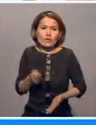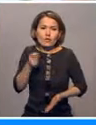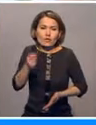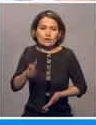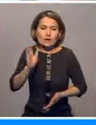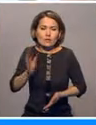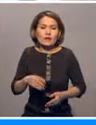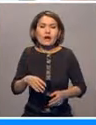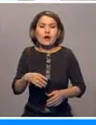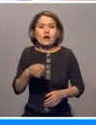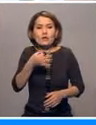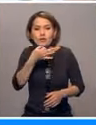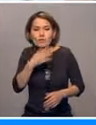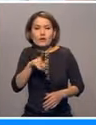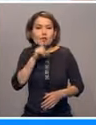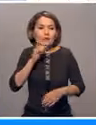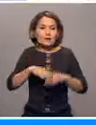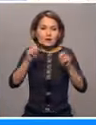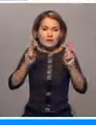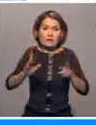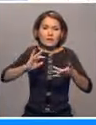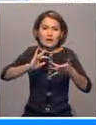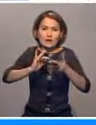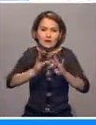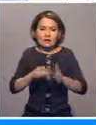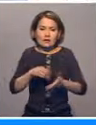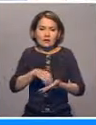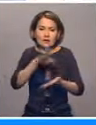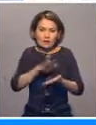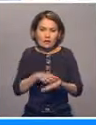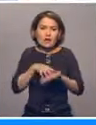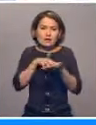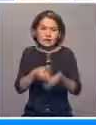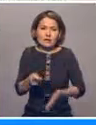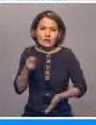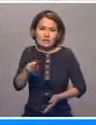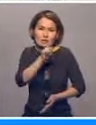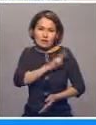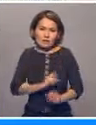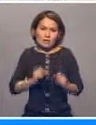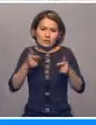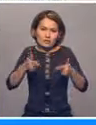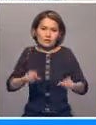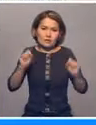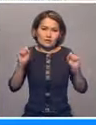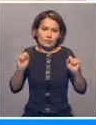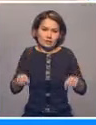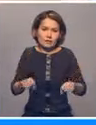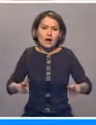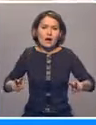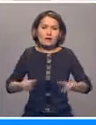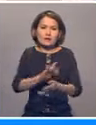KZ 2050 Movement Skype аккаунт арқылы немесе 72 94 70 телефонына хабарласып ала алады.